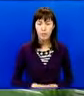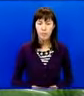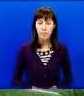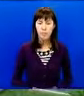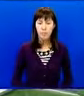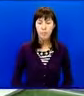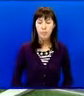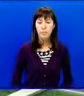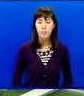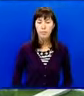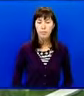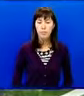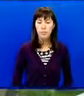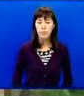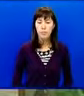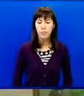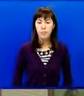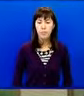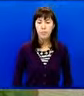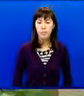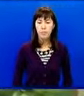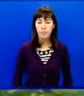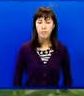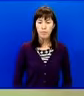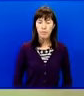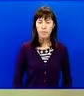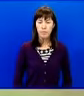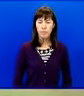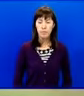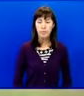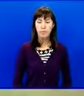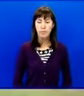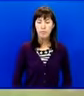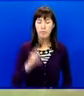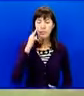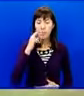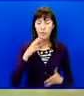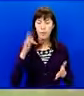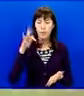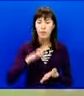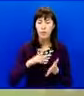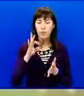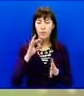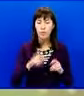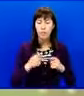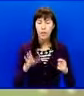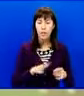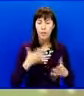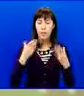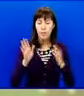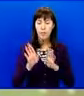Динар Мусаева, Бахыт Баляров, «Оңтүстік ақпарат». В Шымкенте в центре Курми открылась